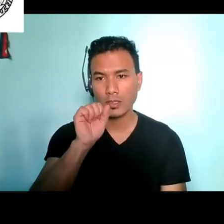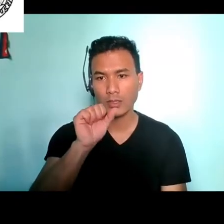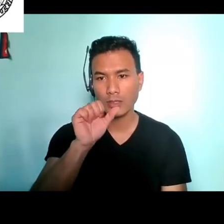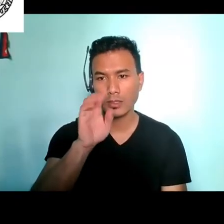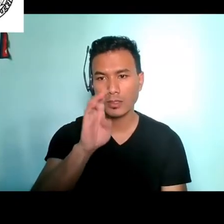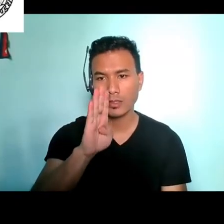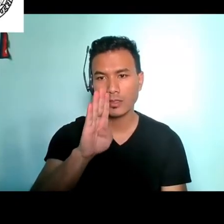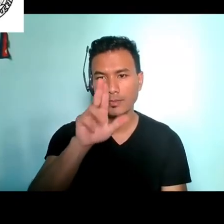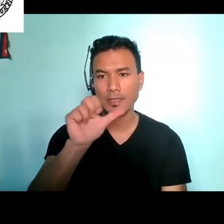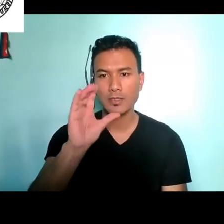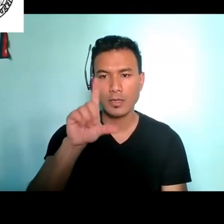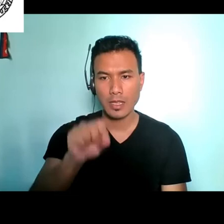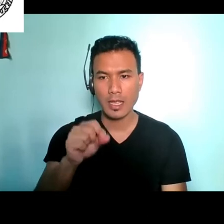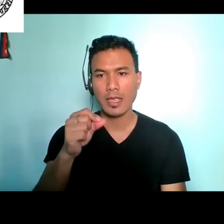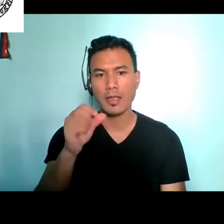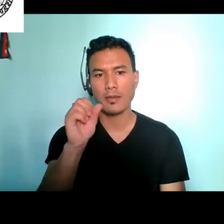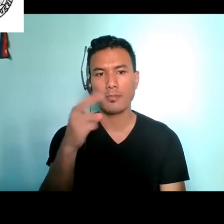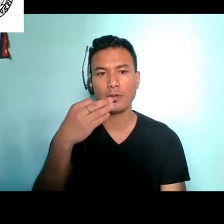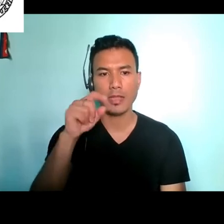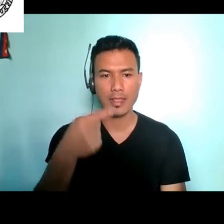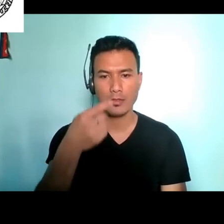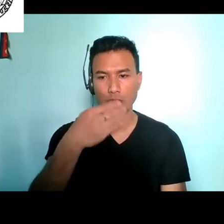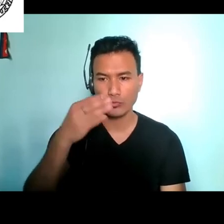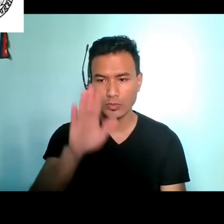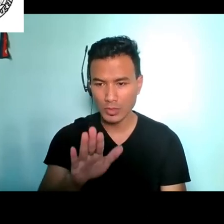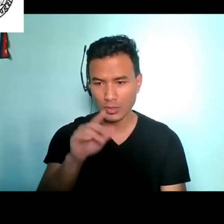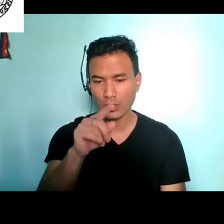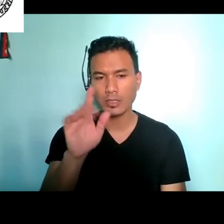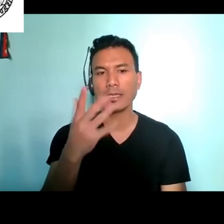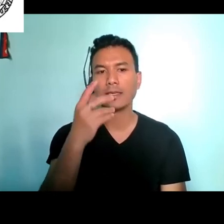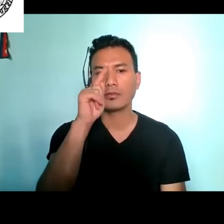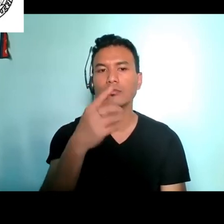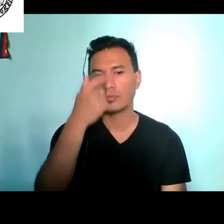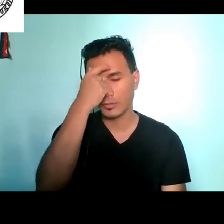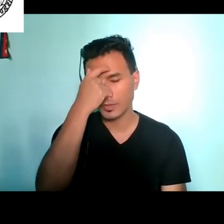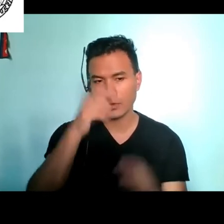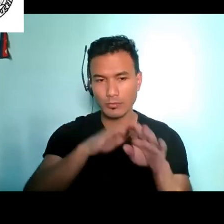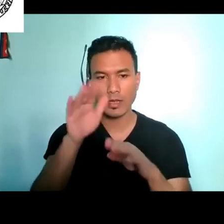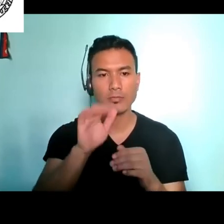यो लकडाउनको बेलामा के कस्ता केसेसहरू आएको छ त्यो केसहरूबाट पनि हामीलाई समाधानका बाटोहरू थाहा हुन सक्छ।